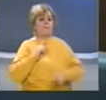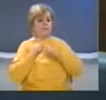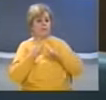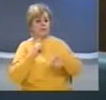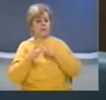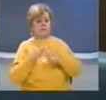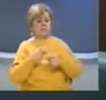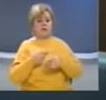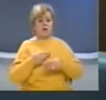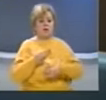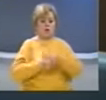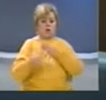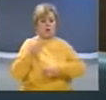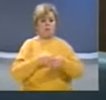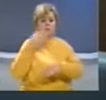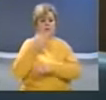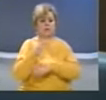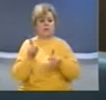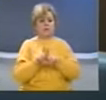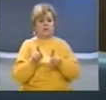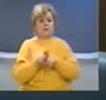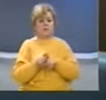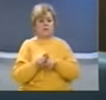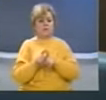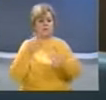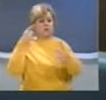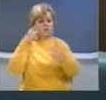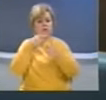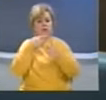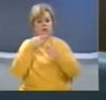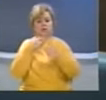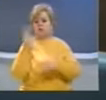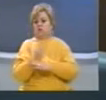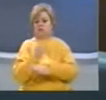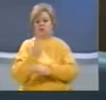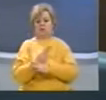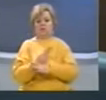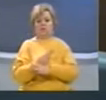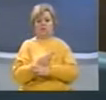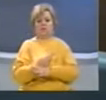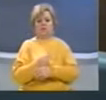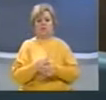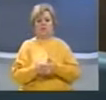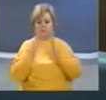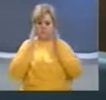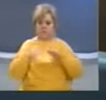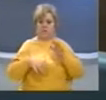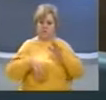me investitor për minirat kësaj natyre preferohen të bëhen direkt me faktorët shtetëror, natyrisht që besueshmëria është më e